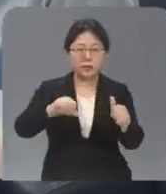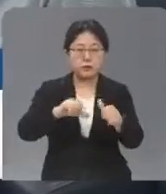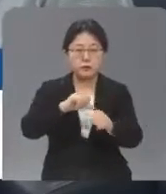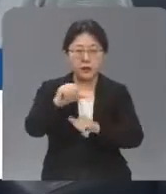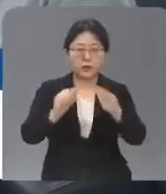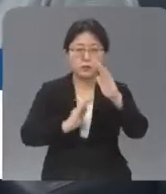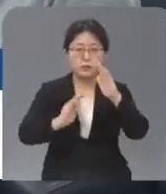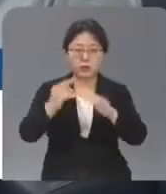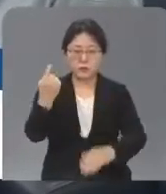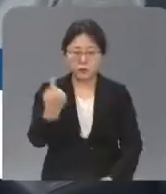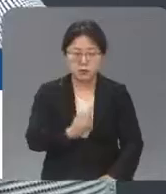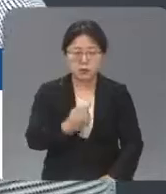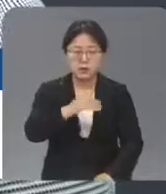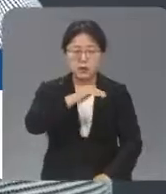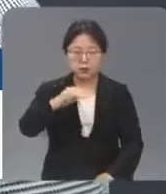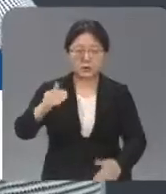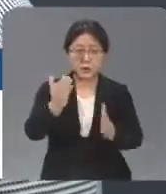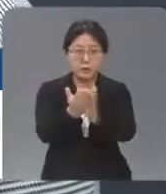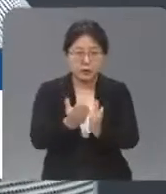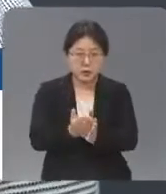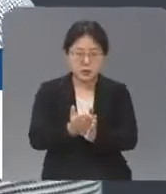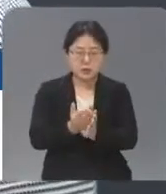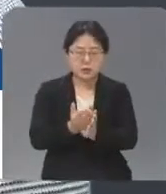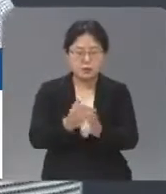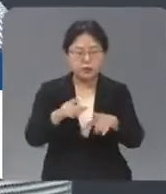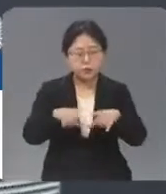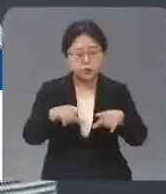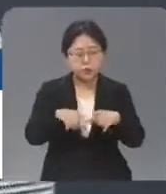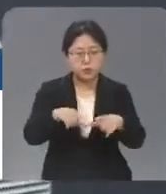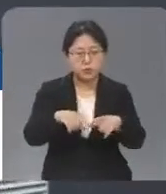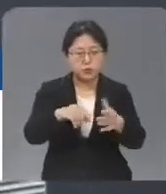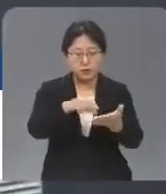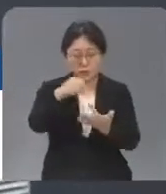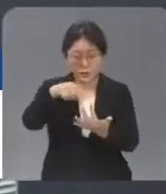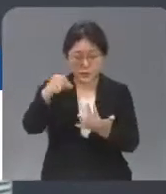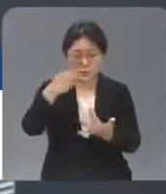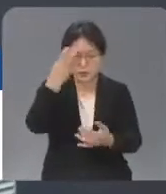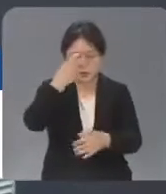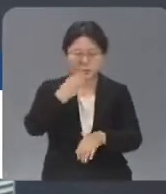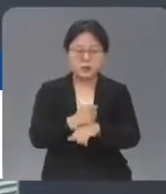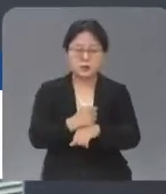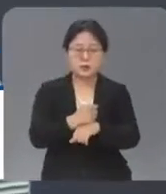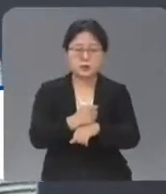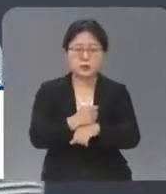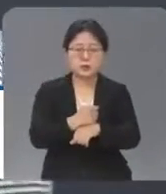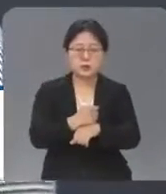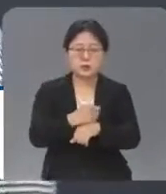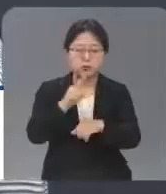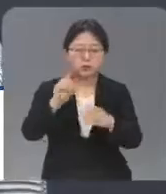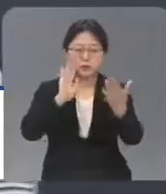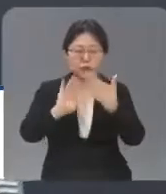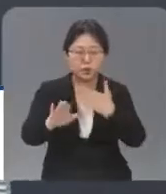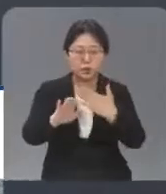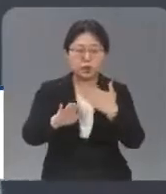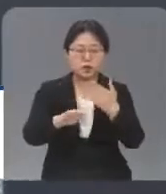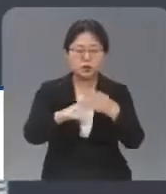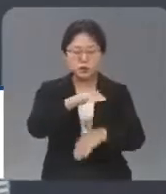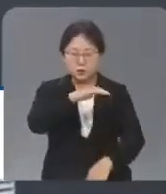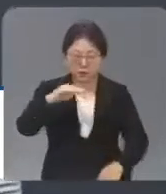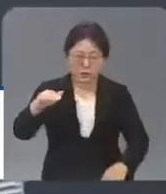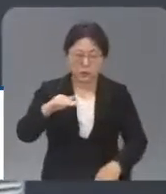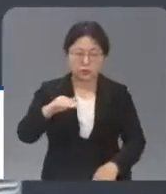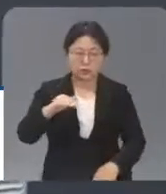가동에서도 오염물질 배출은 허용 기준치를 크게 밑돌았다는 입장입니다. 전문기관을 통해 고용연료의 안전성도 다시